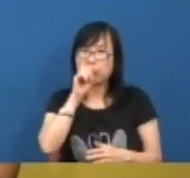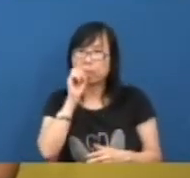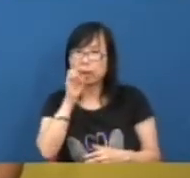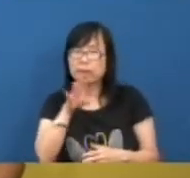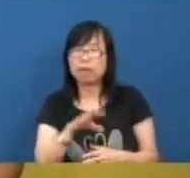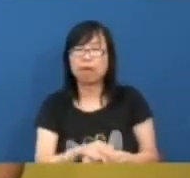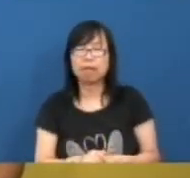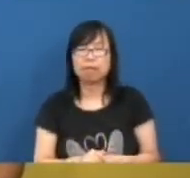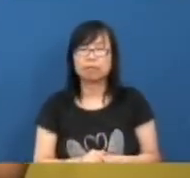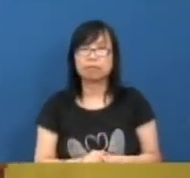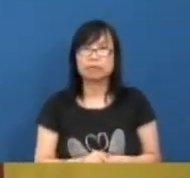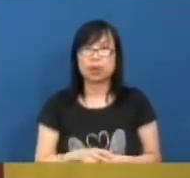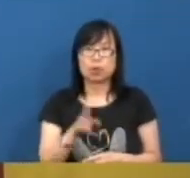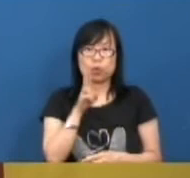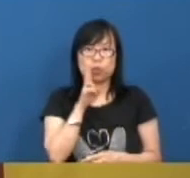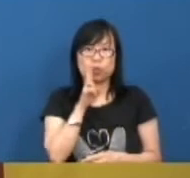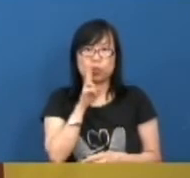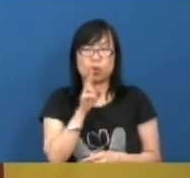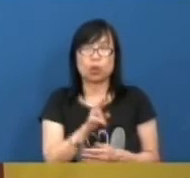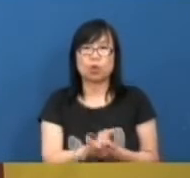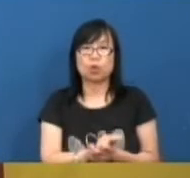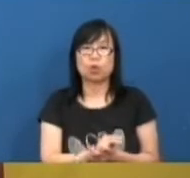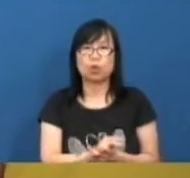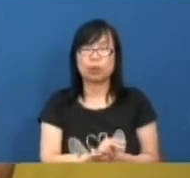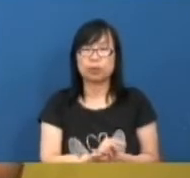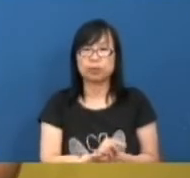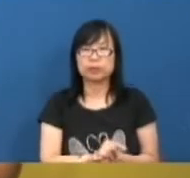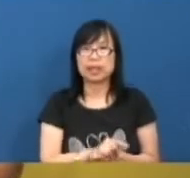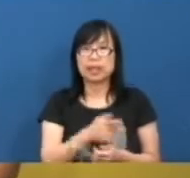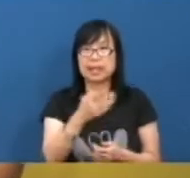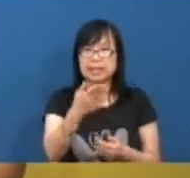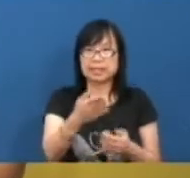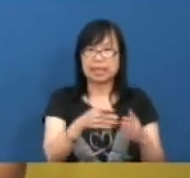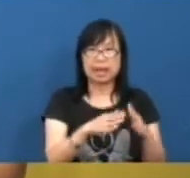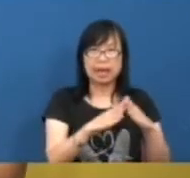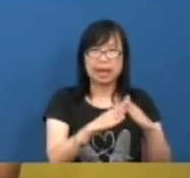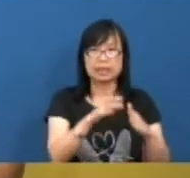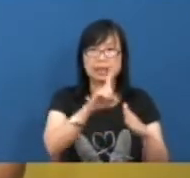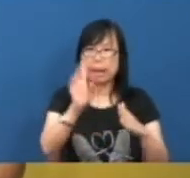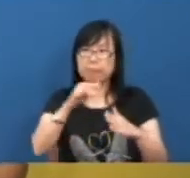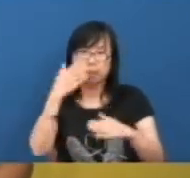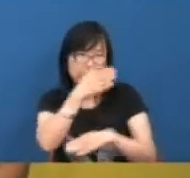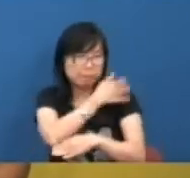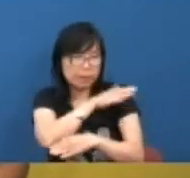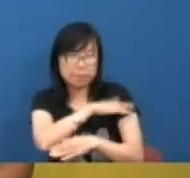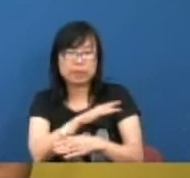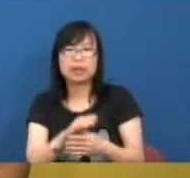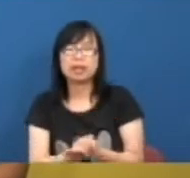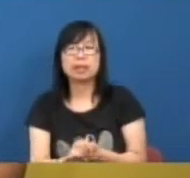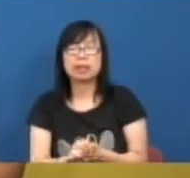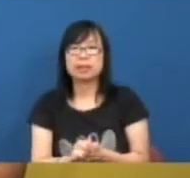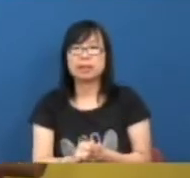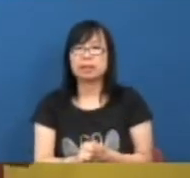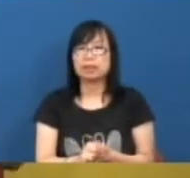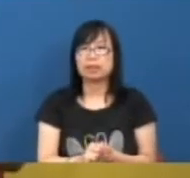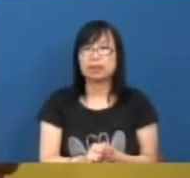係即係如果即係既然啊。你呢家你又唔理，嗰家又咩？咁我何必有啲亦都可能